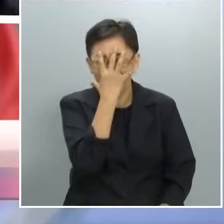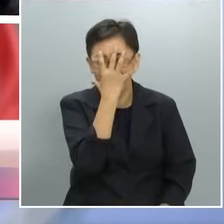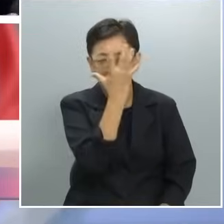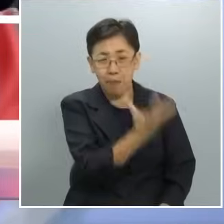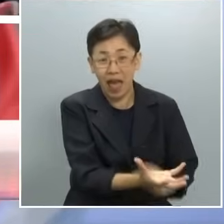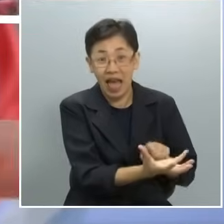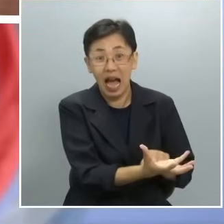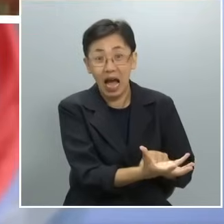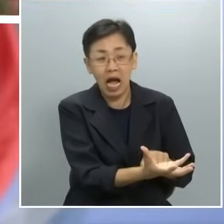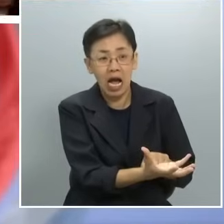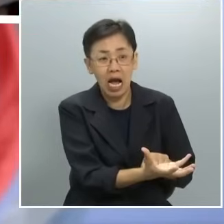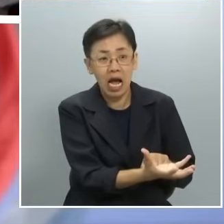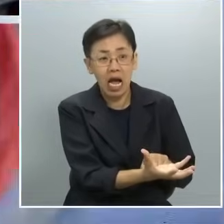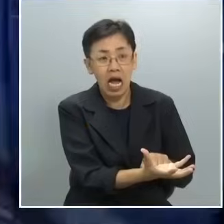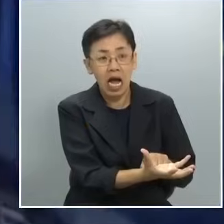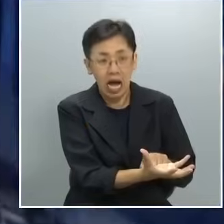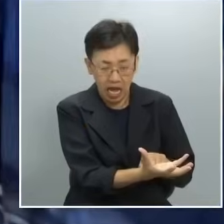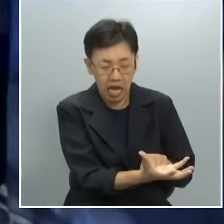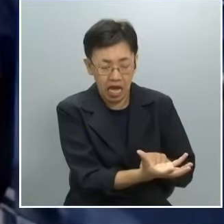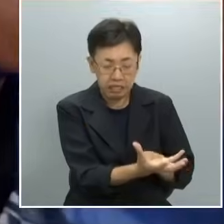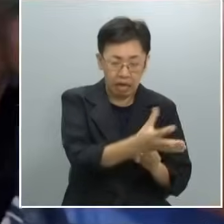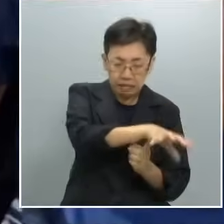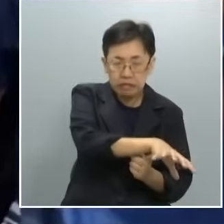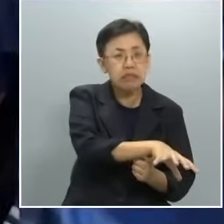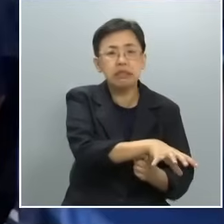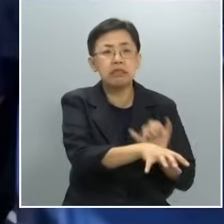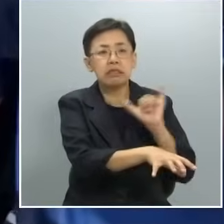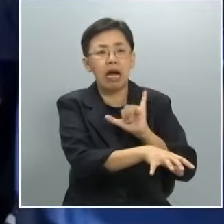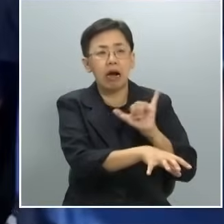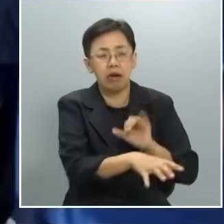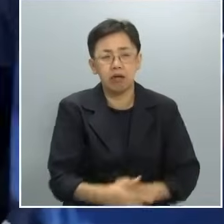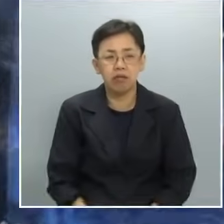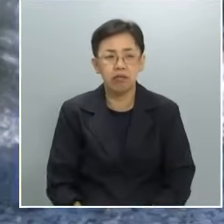ยังไม่เห็นหน้ากากเห็นแต่ด้านหลัง ใช่คือผมดูขอถ่ายรูปหน่อย